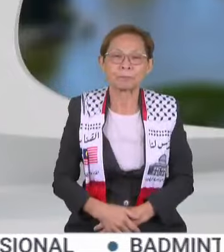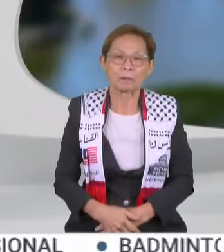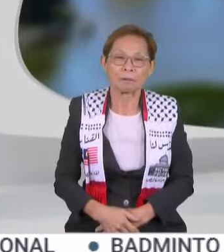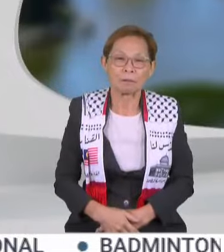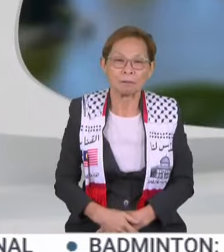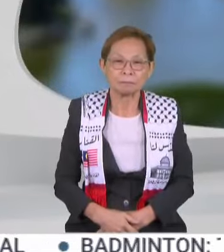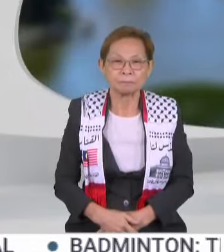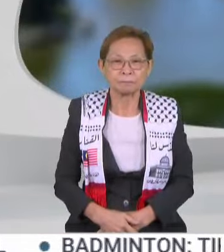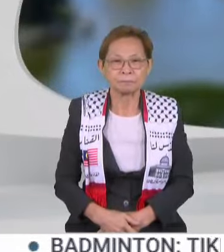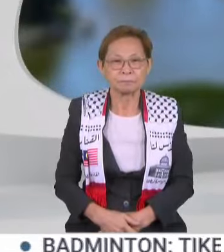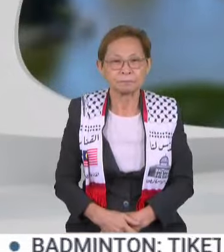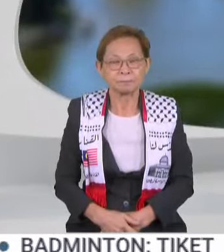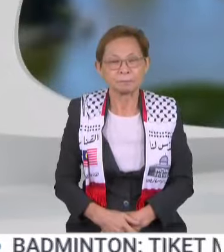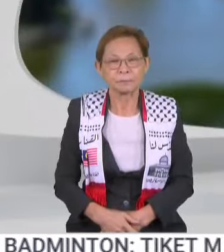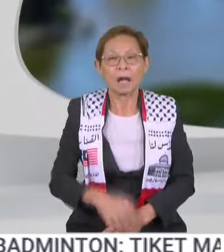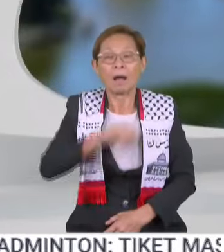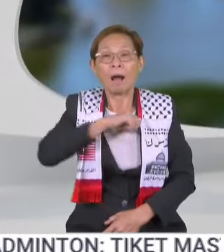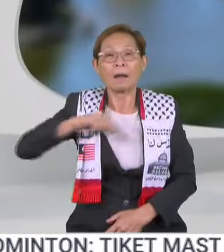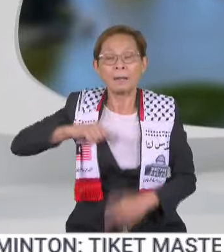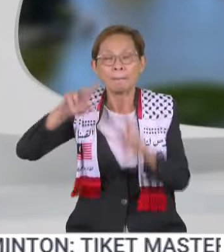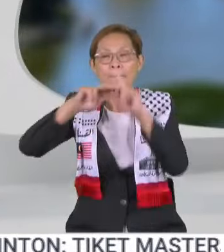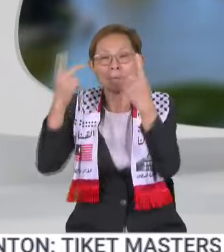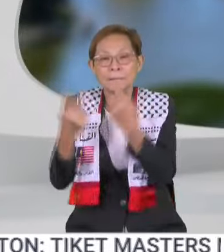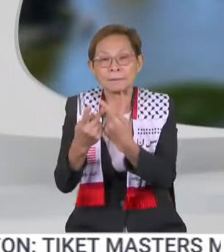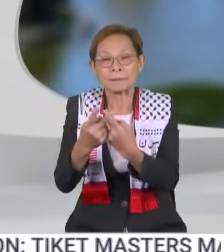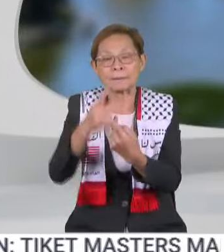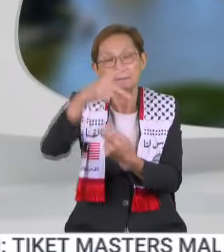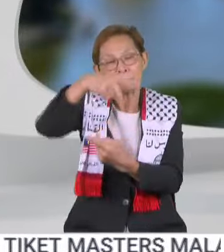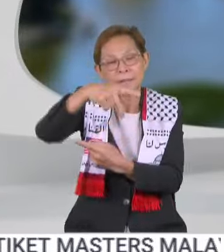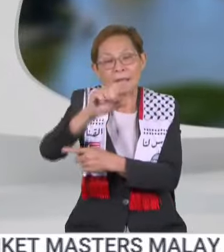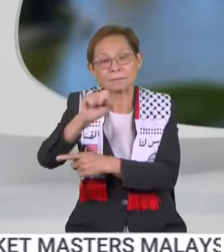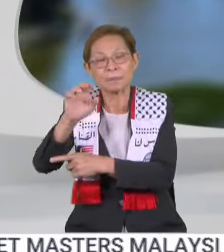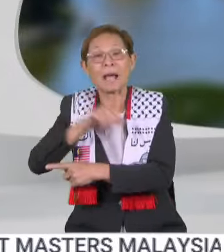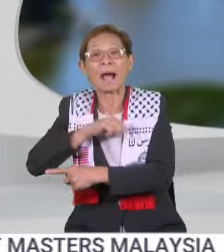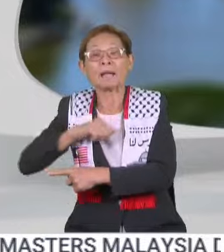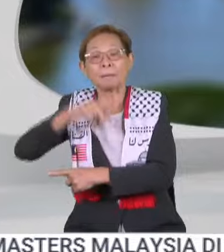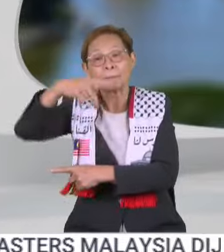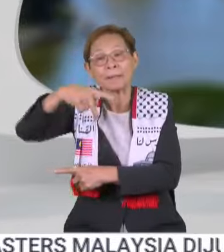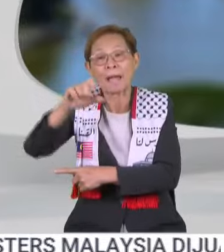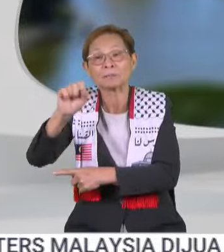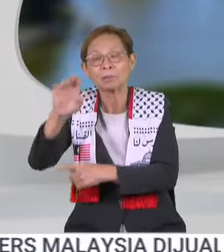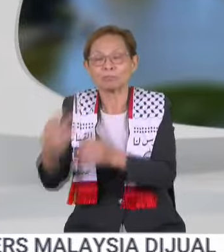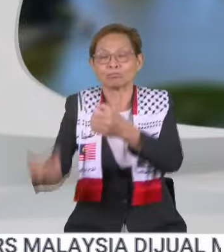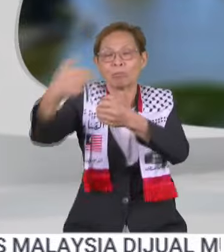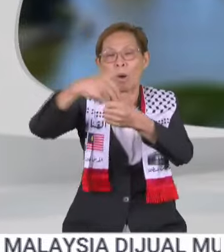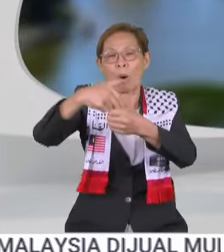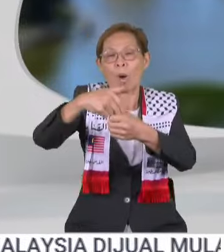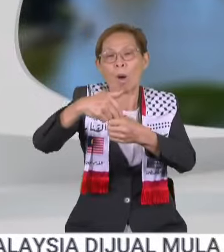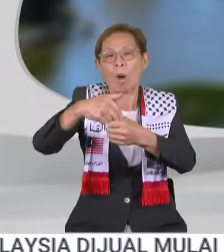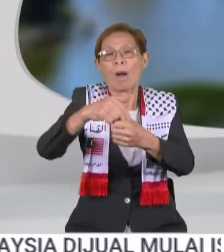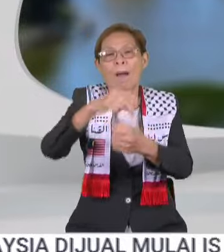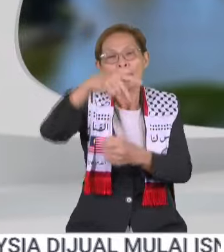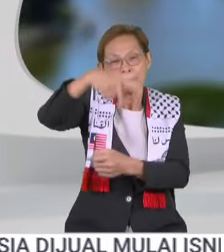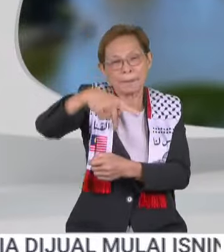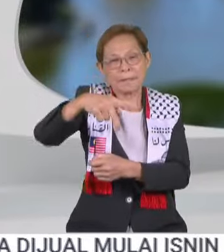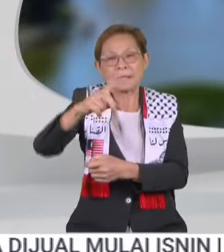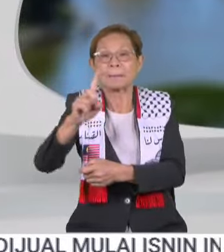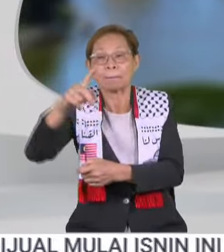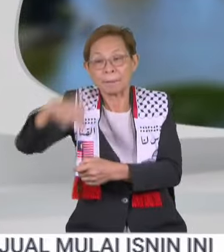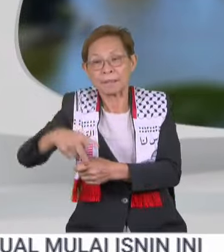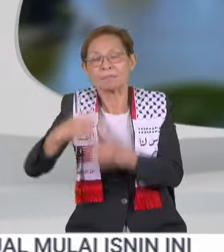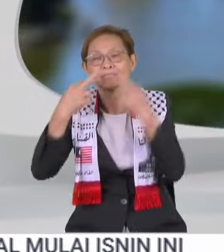Sementara itu, dalam perkembangan berkaitan, ahli-ahli Parti Sarawak Bersatu PSB telah diterima masuk sertai Parti Demokratik Progresif